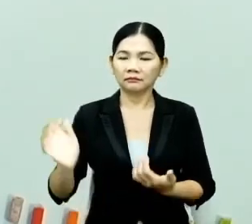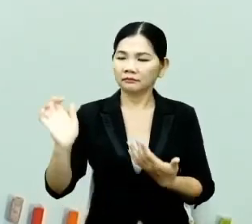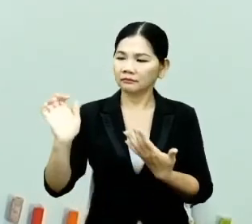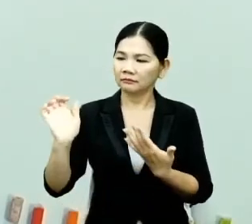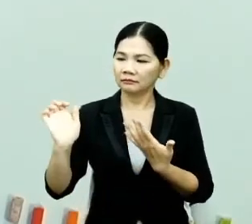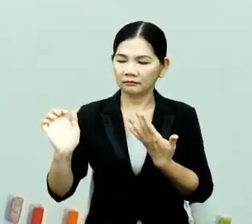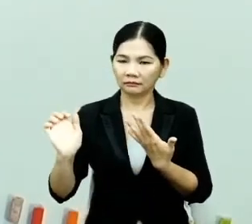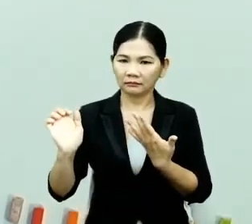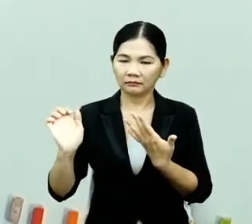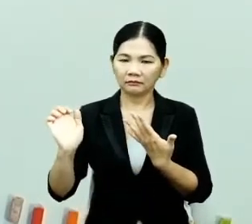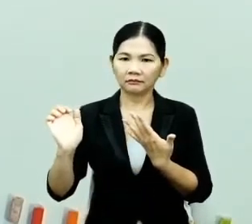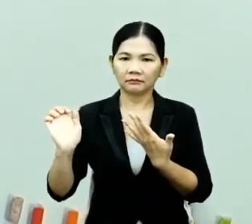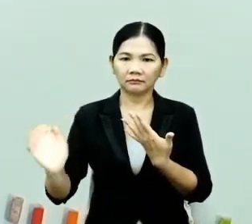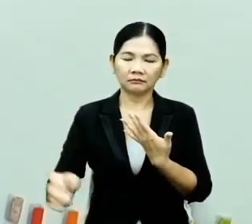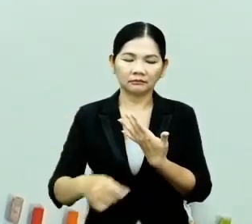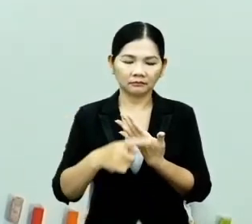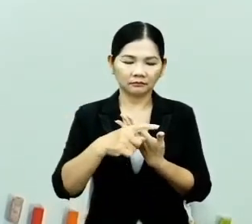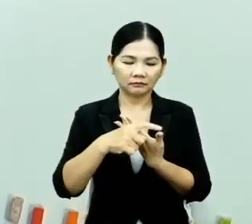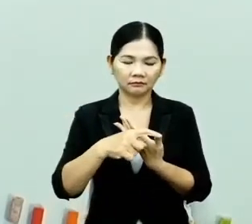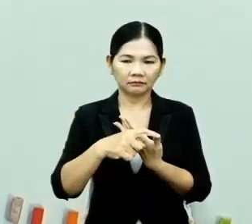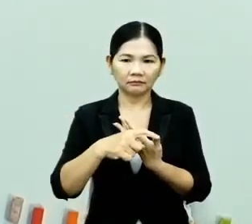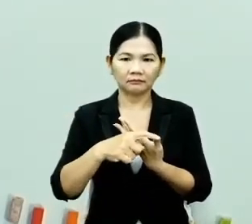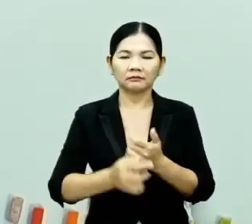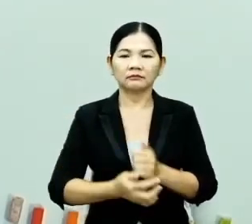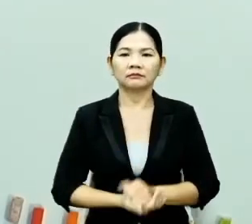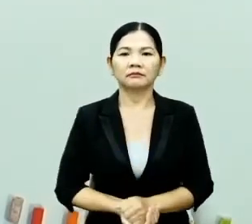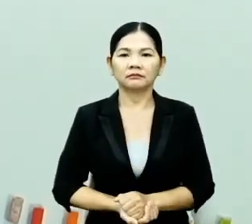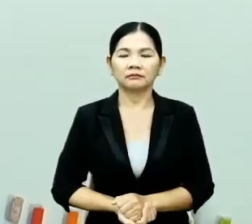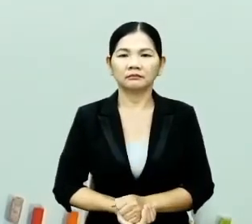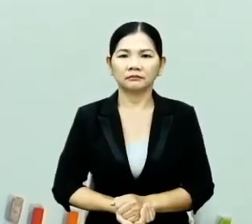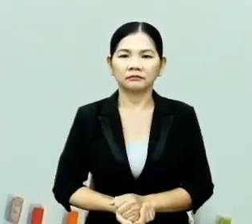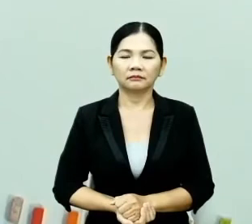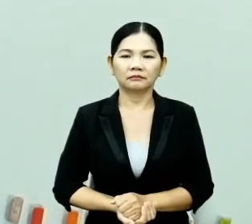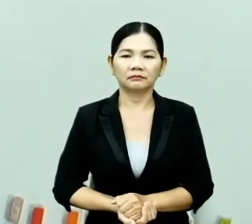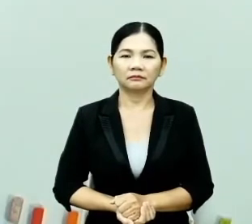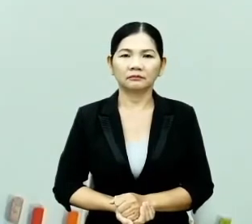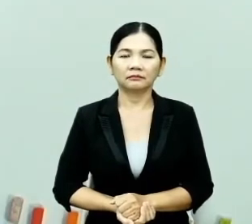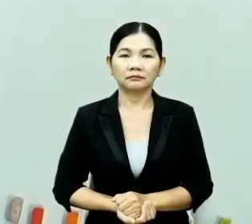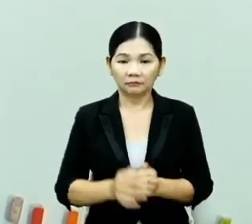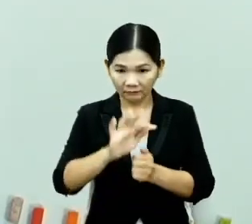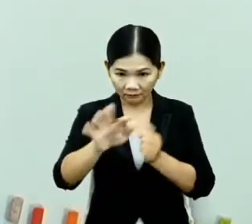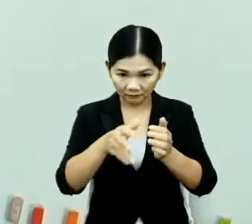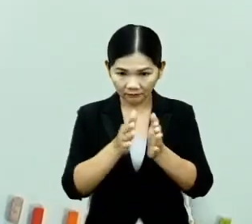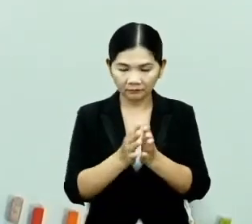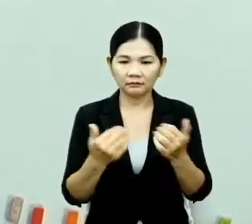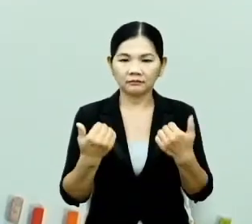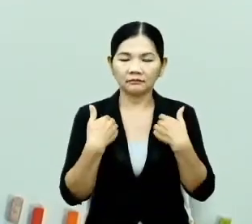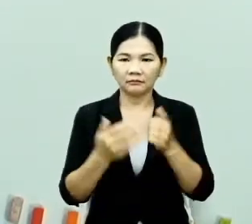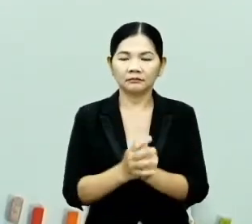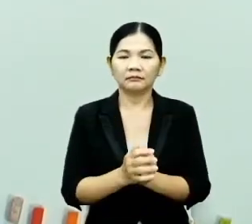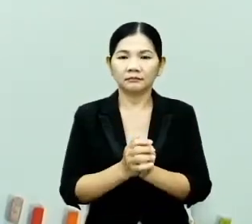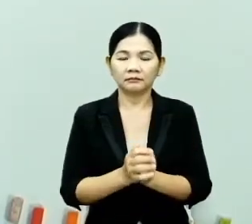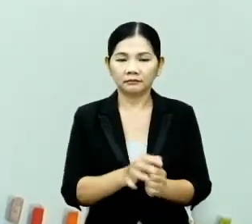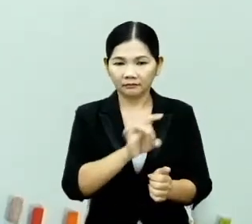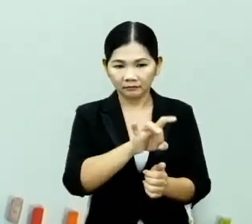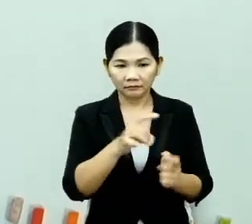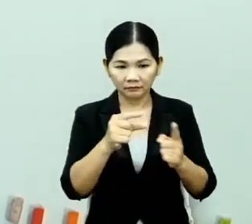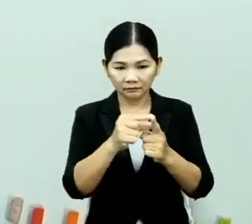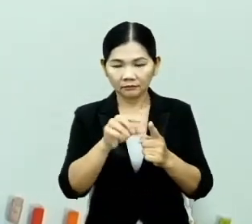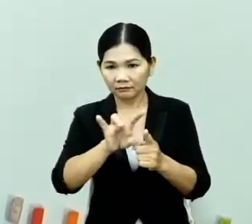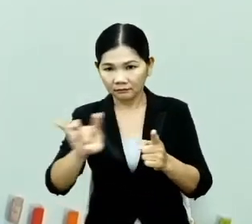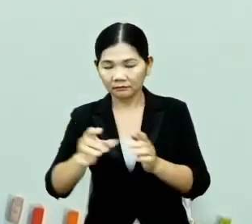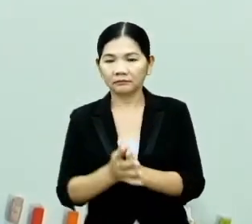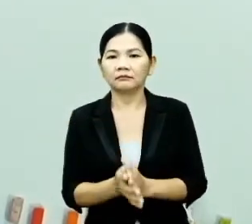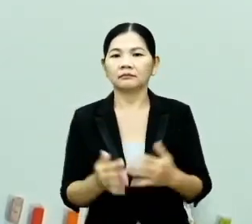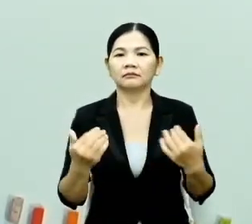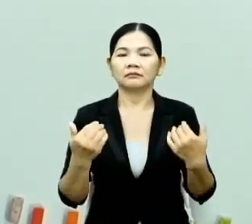ណាចអចាចាអរគុណកូនកូនដែលបានចូលរួមអានព្យាងជាមួយអ្នកគ្រូឥឡូវ